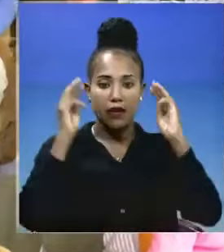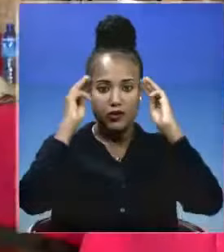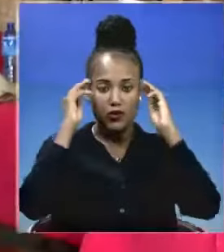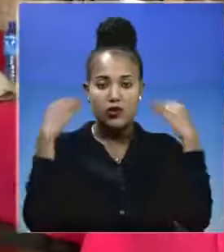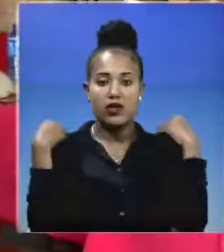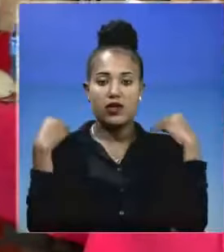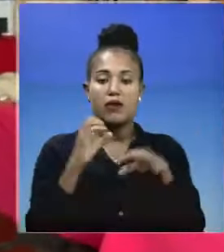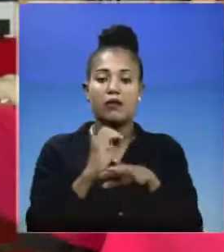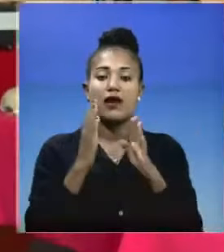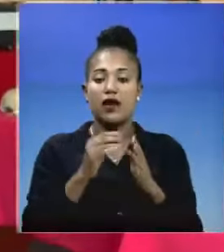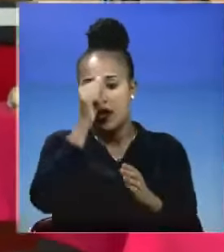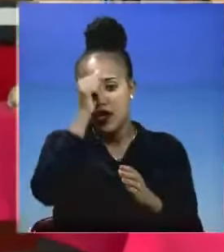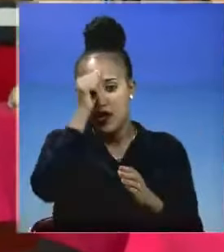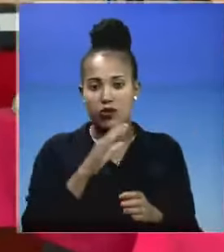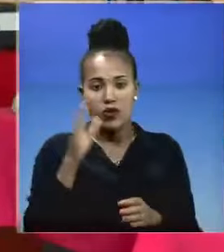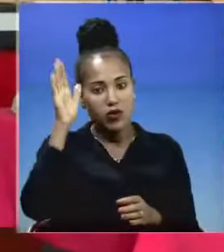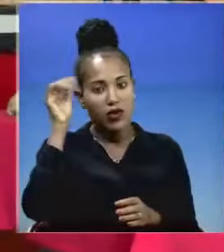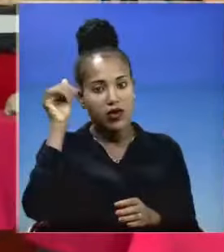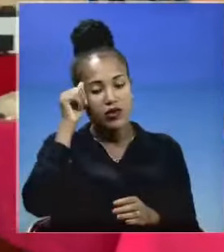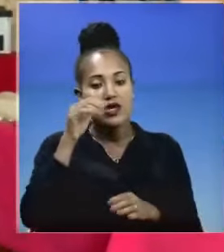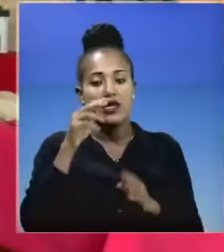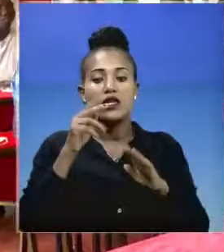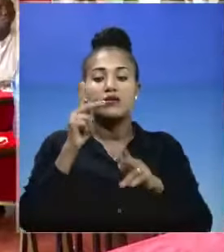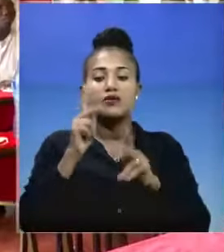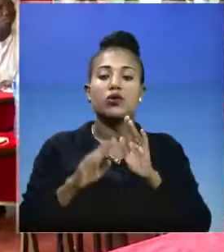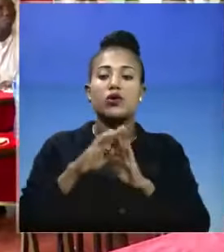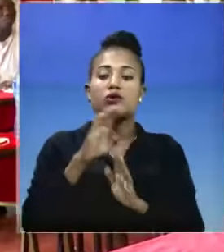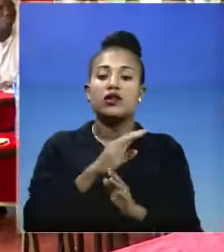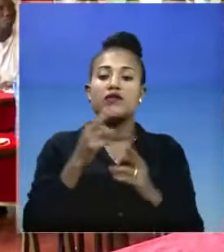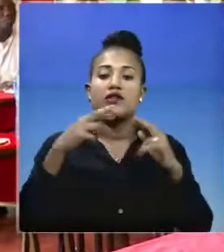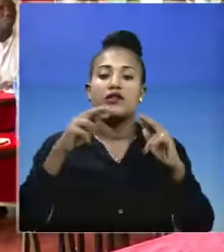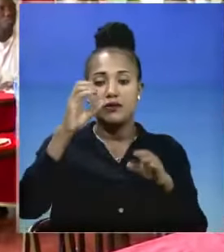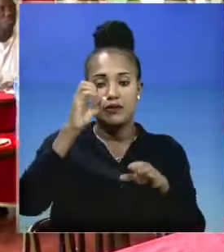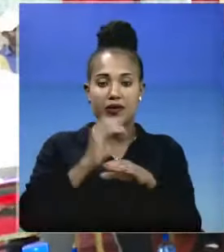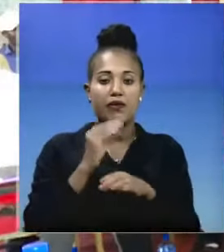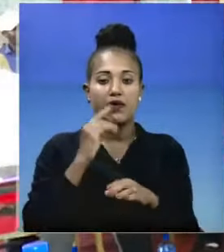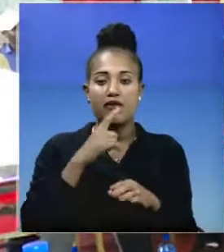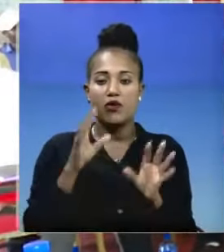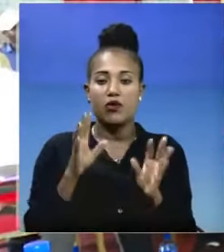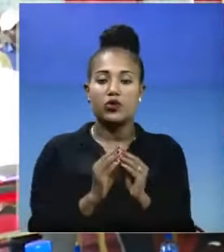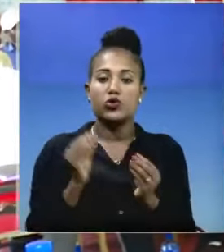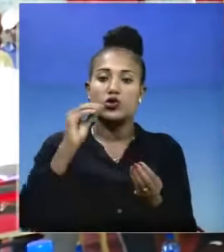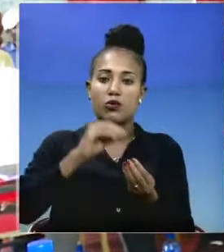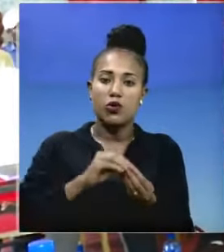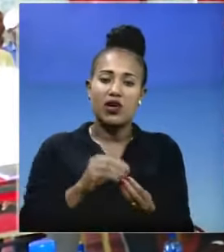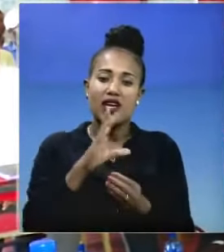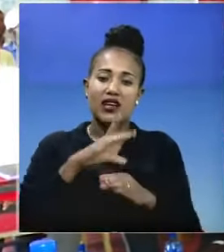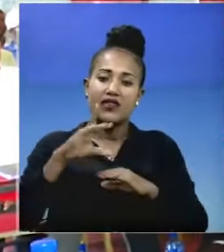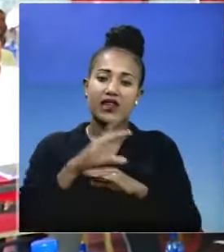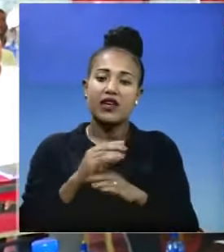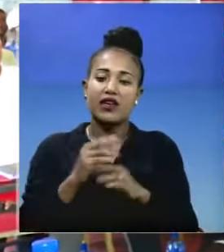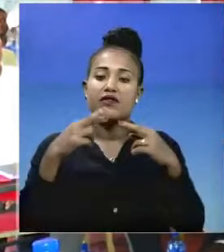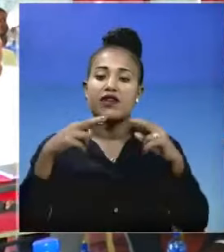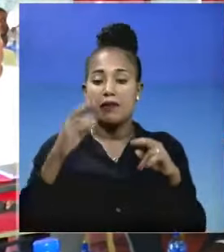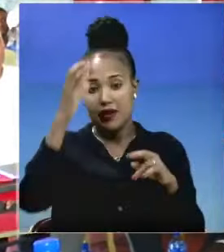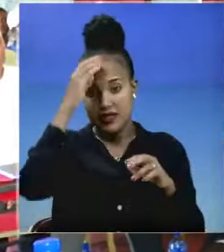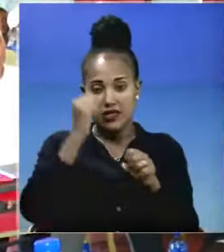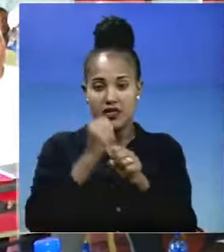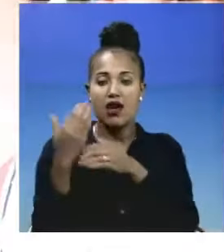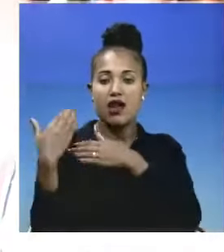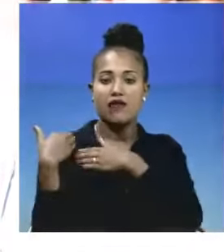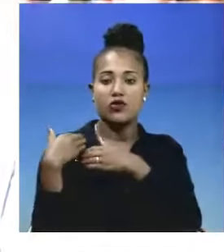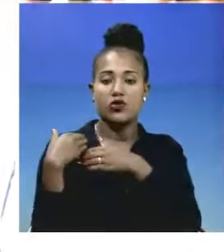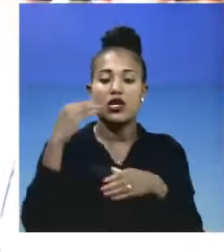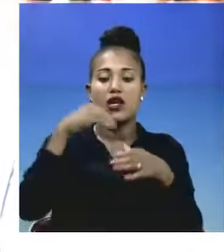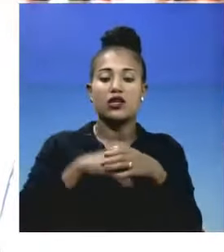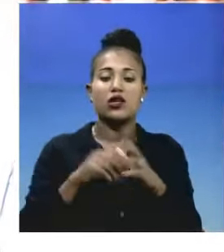የጠቅላይ ሚኒስትሩ የደህንነት አማካሪ አቶ ገዱ አንዳርጋቸው የህዝብ ተወካዮች ምክር ቤትና የፌዴሬሽን ምክር ቤት አፈጉባኤዎችን ጨምሮ ከፍተኛ የፌዴራል የመንግስት